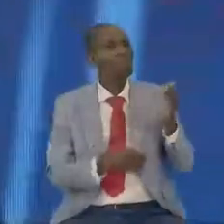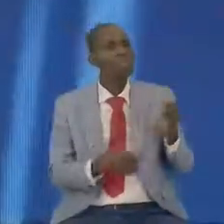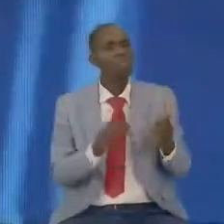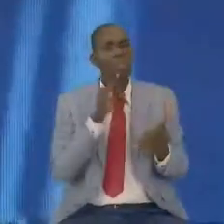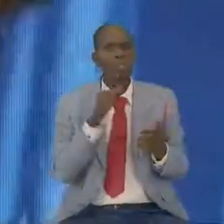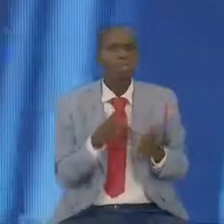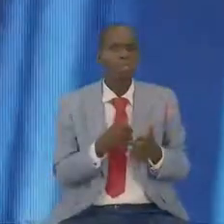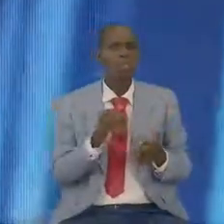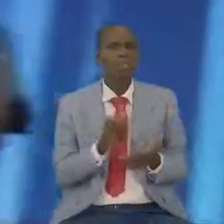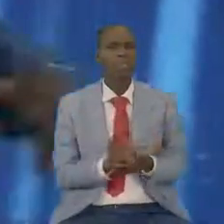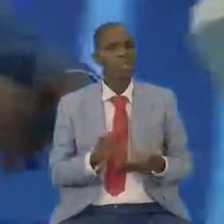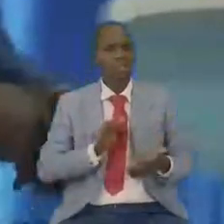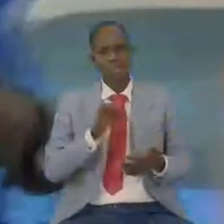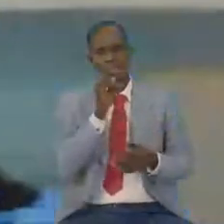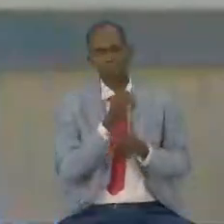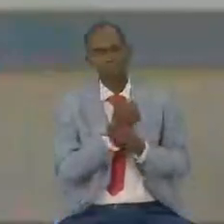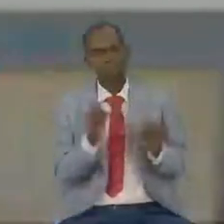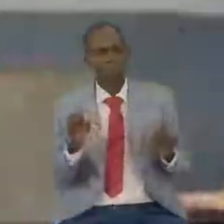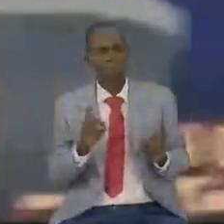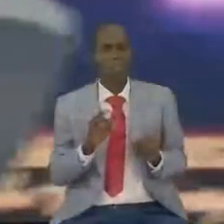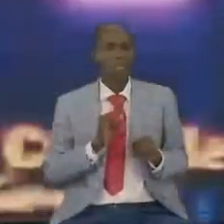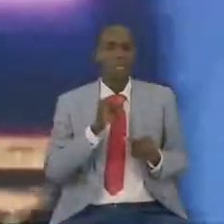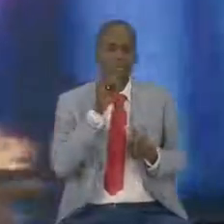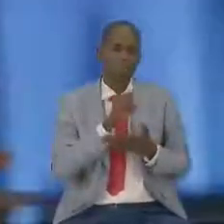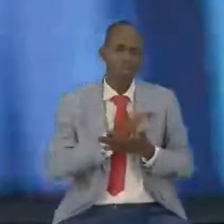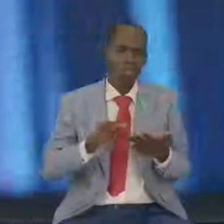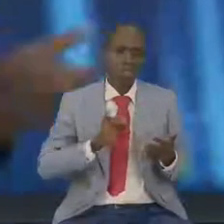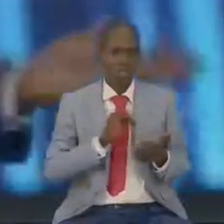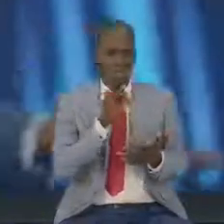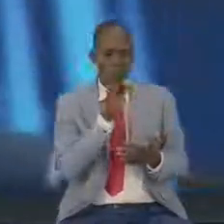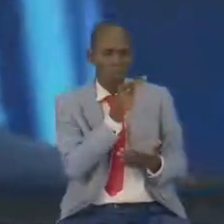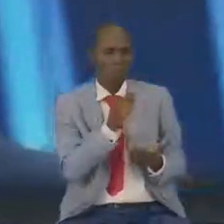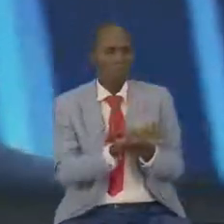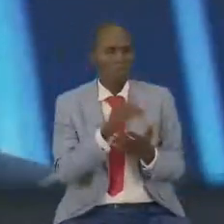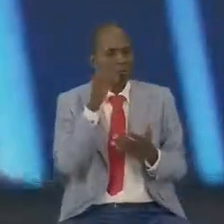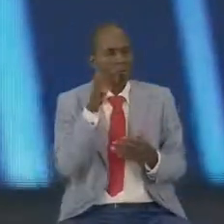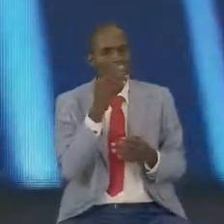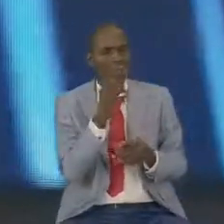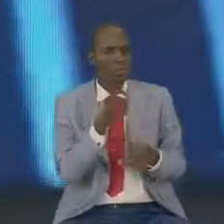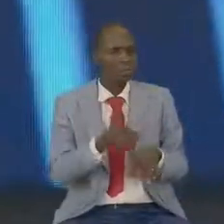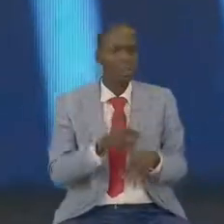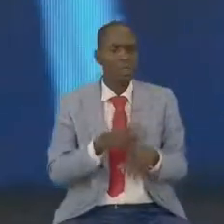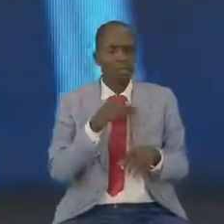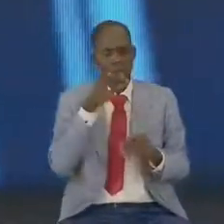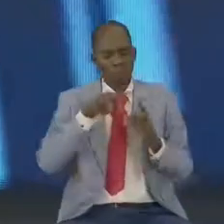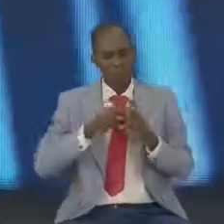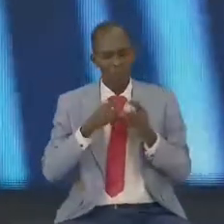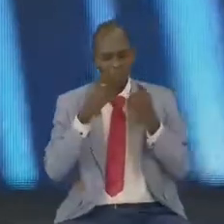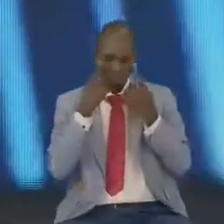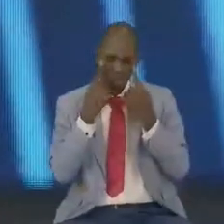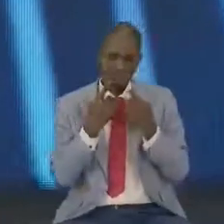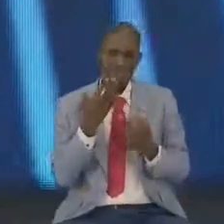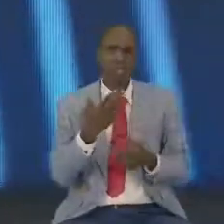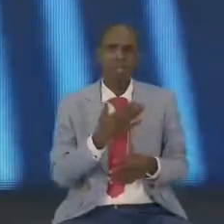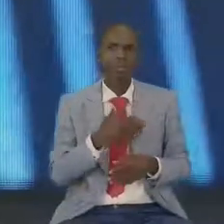suis sauvé, je suis sanctifié? Je suis marié depuis tel. Et elle commence à pleurer là-bas. Ma sœur, quel est